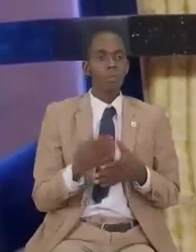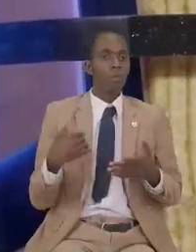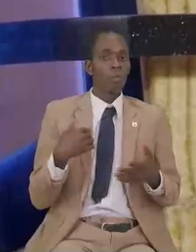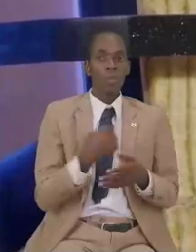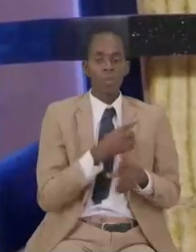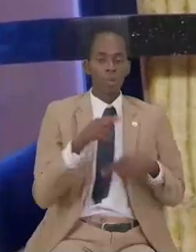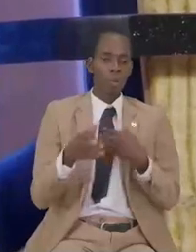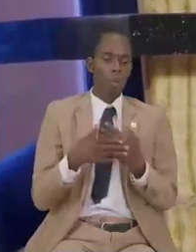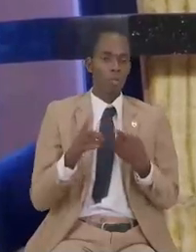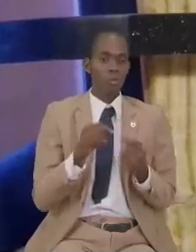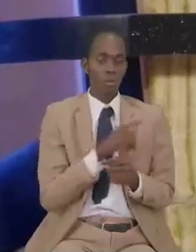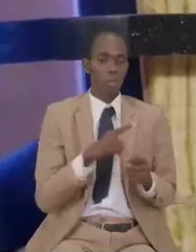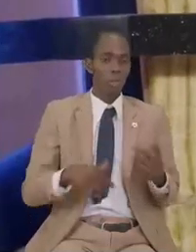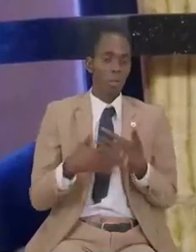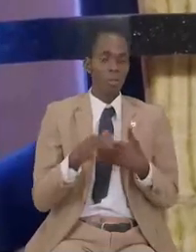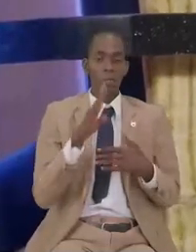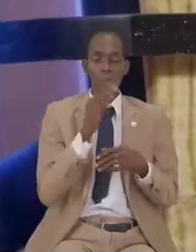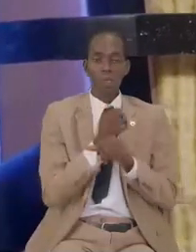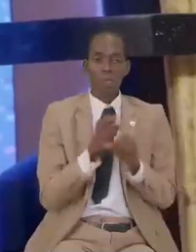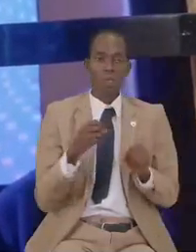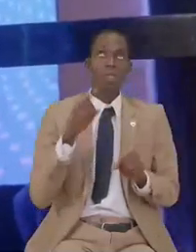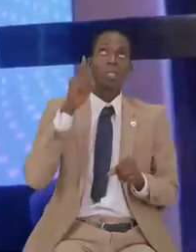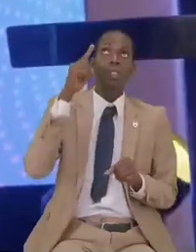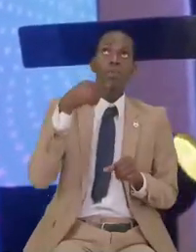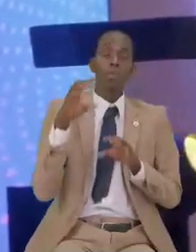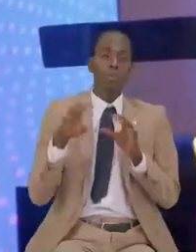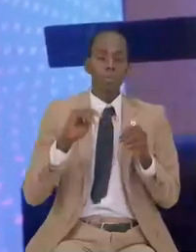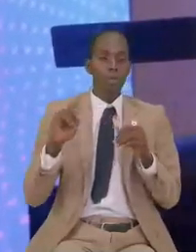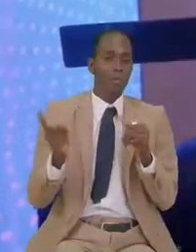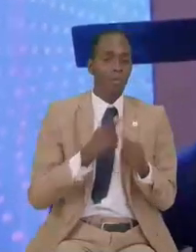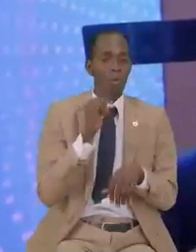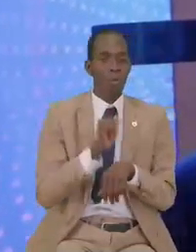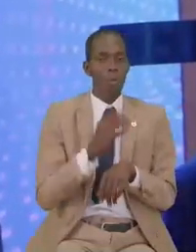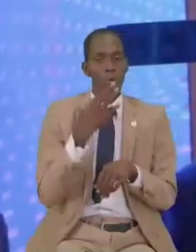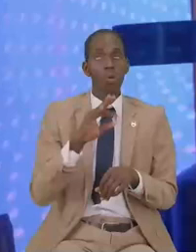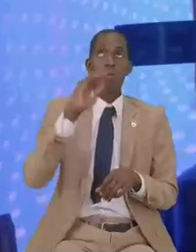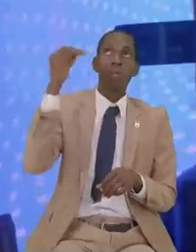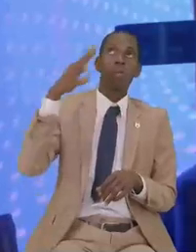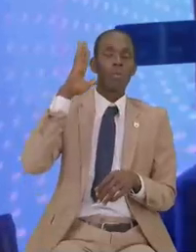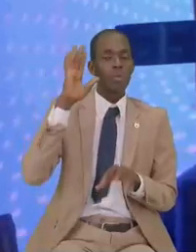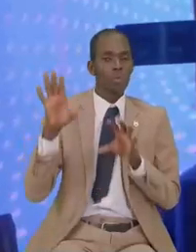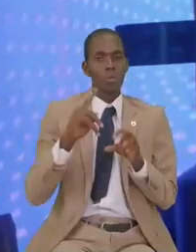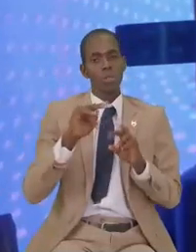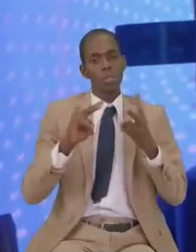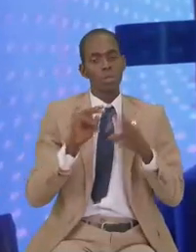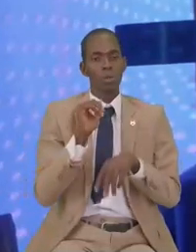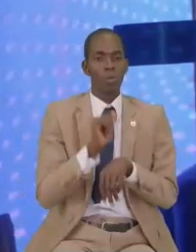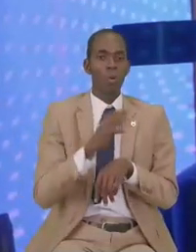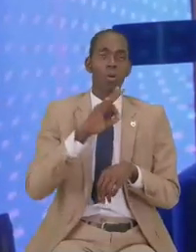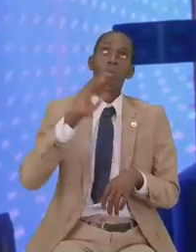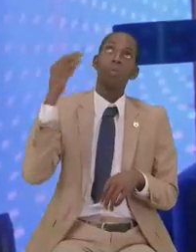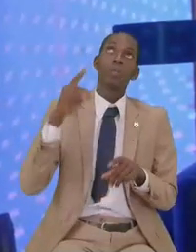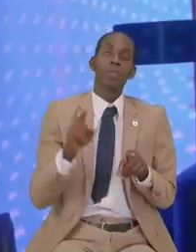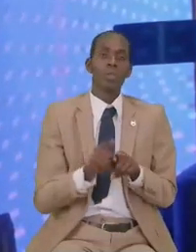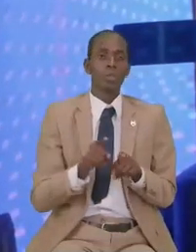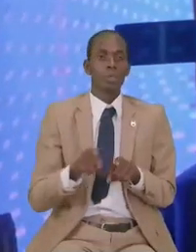être sauvés, nous retournons au Seigneur qui a fait la première œuvre de grâce. Il va faire la deuxième œuvre de